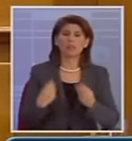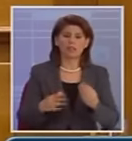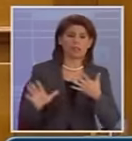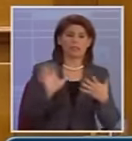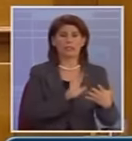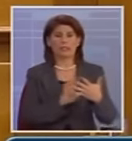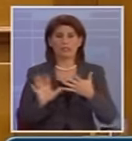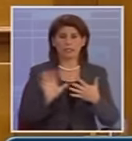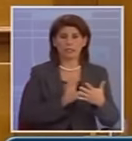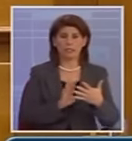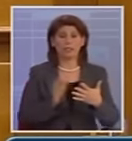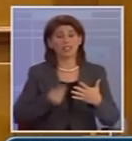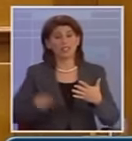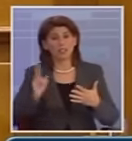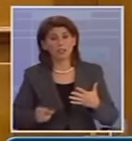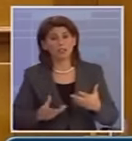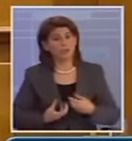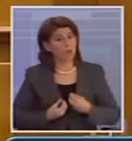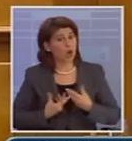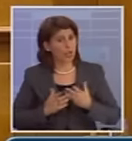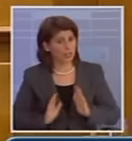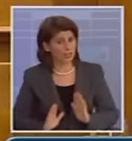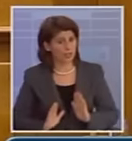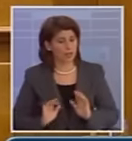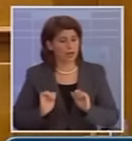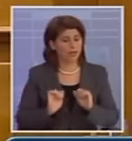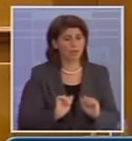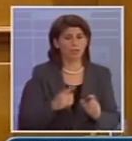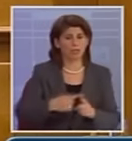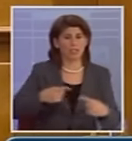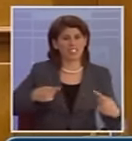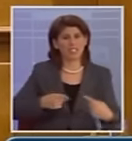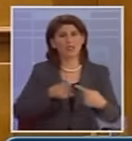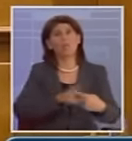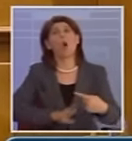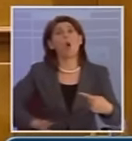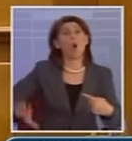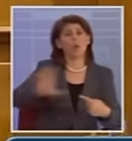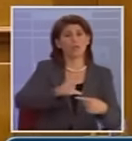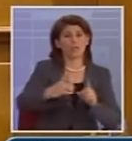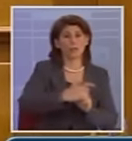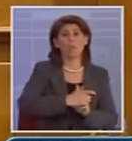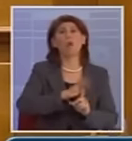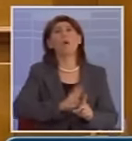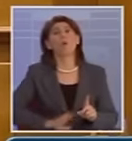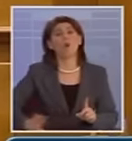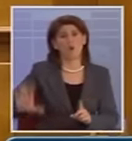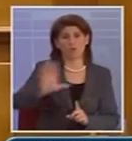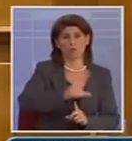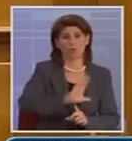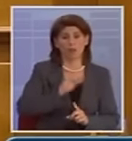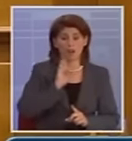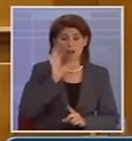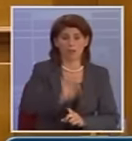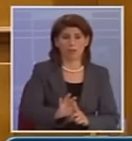σας και στη χειρότερη την πρόθεσή σας να σπρώξετε τη χώρα σε σύγκρουση με όλους και σε απομόνωση από όλους. Να την